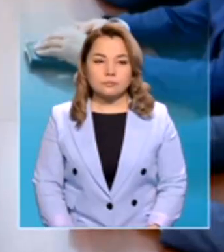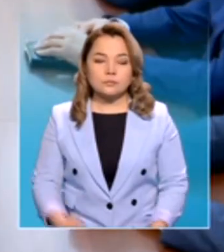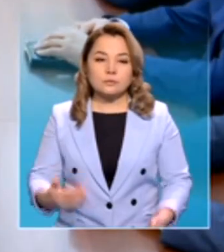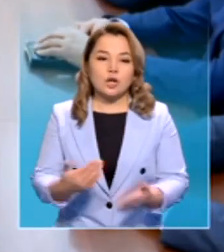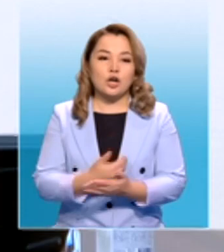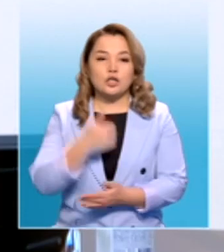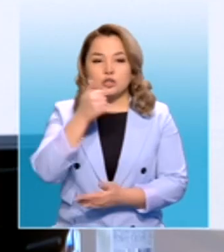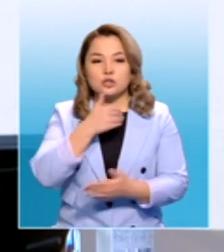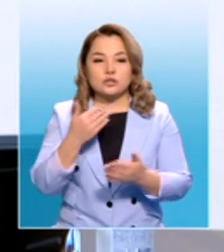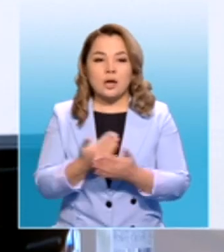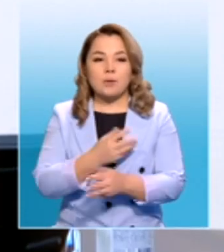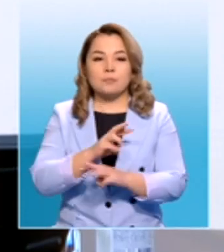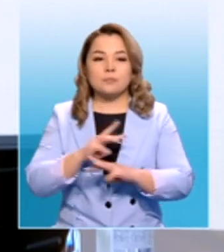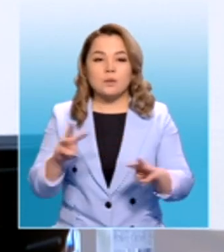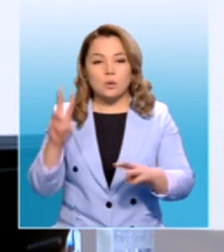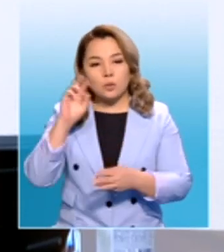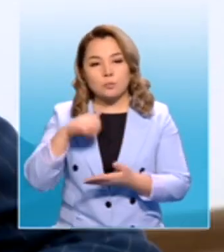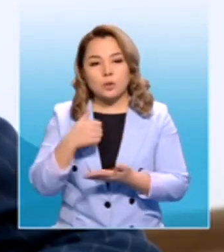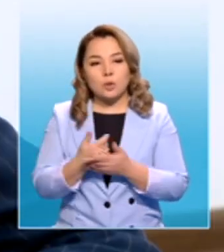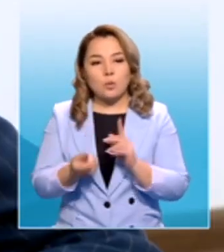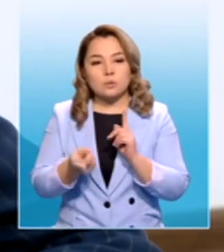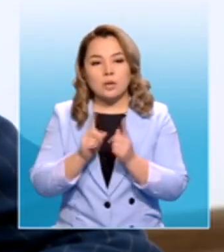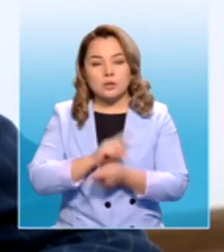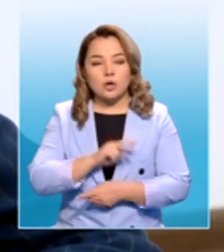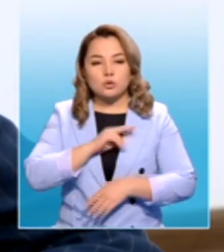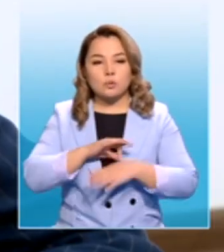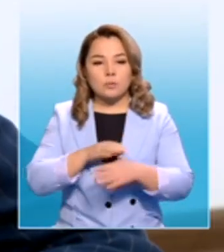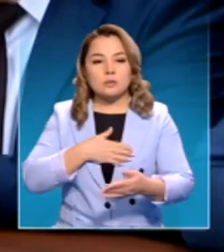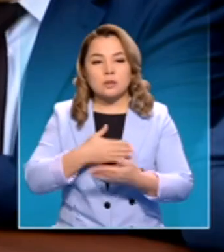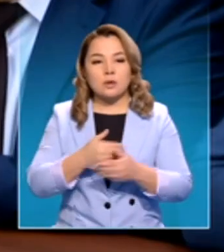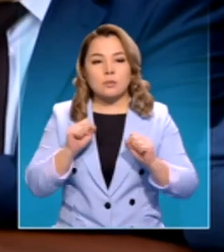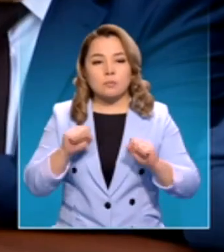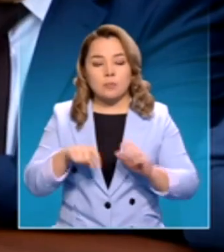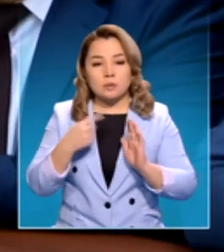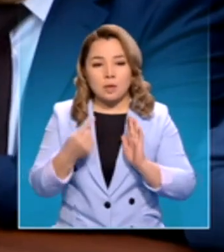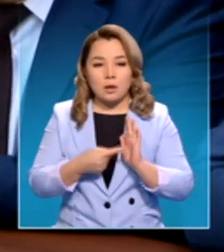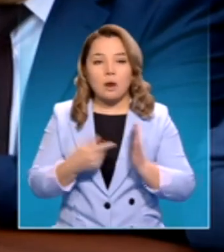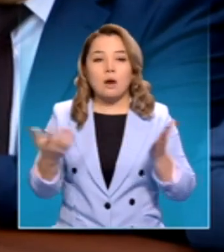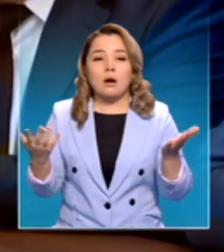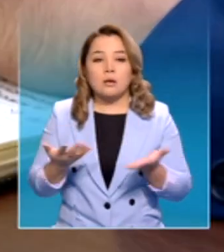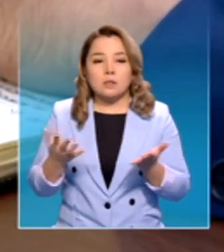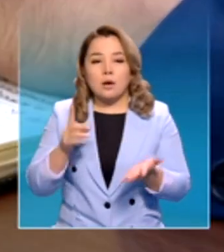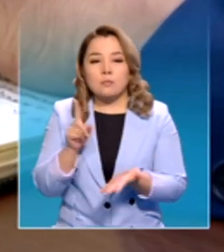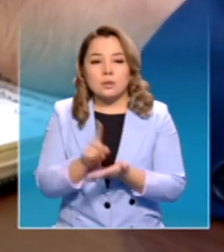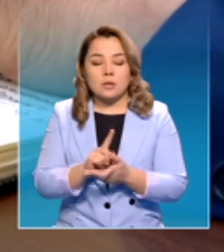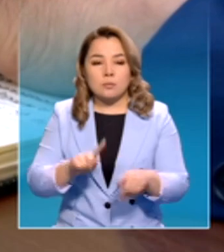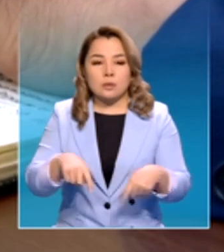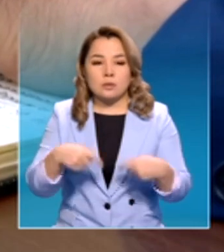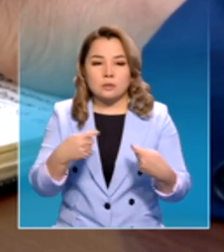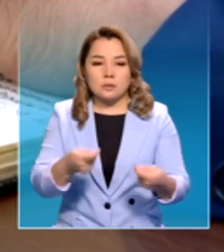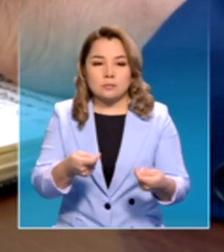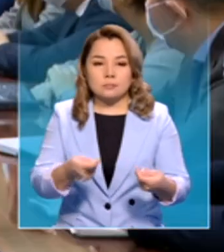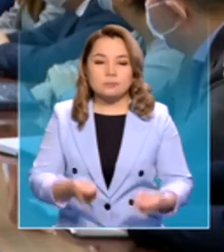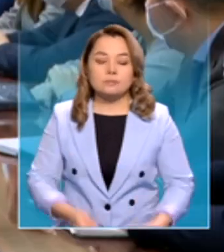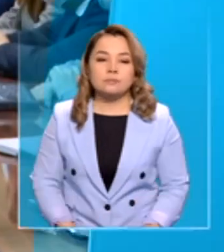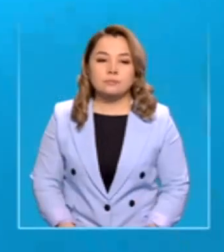Жаңа жылға жаңа министрлер үкіметтегі өзгерістер жұмысқа серпін бере ала ма? Оларға қандай міндет қойылып отыр?